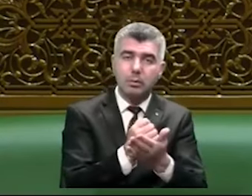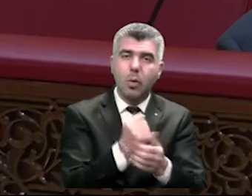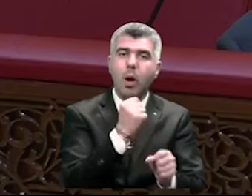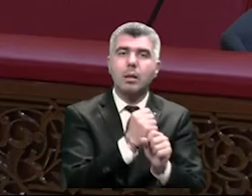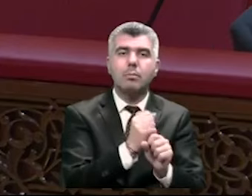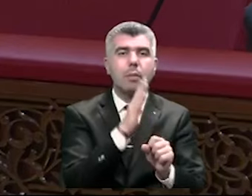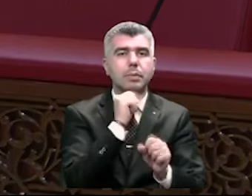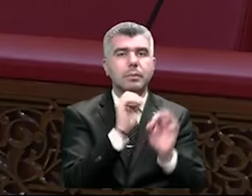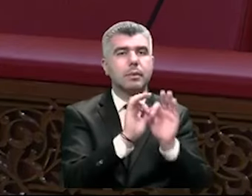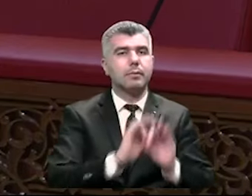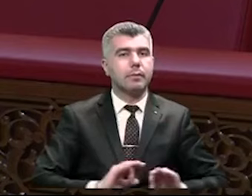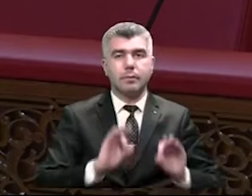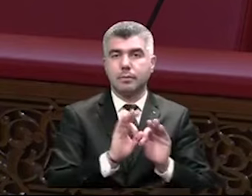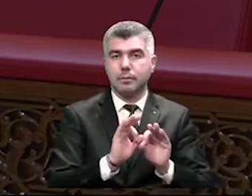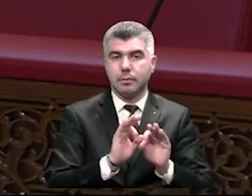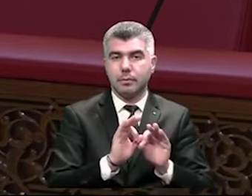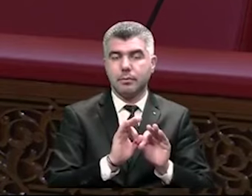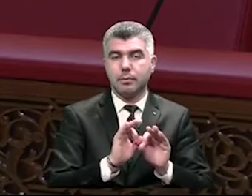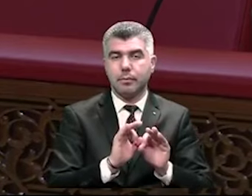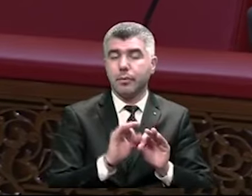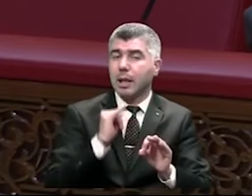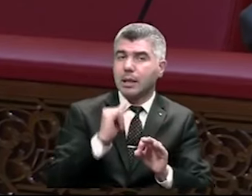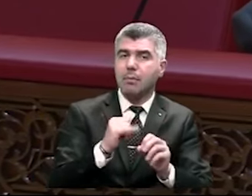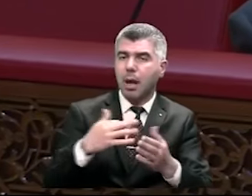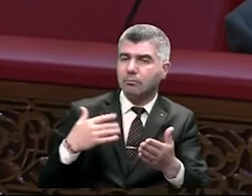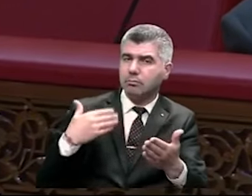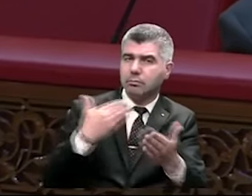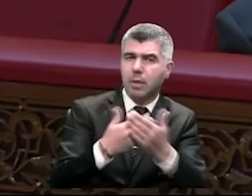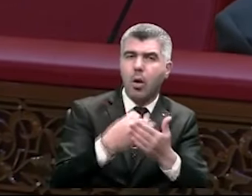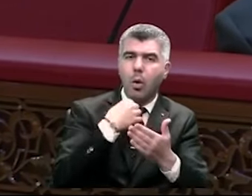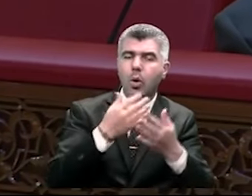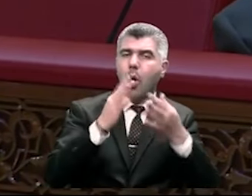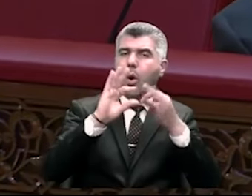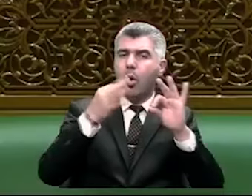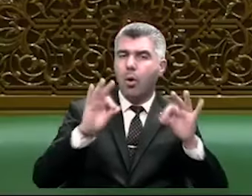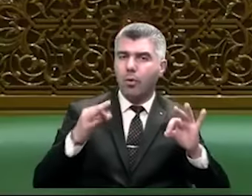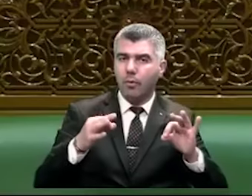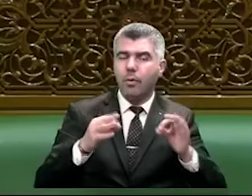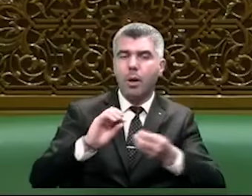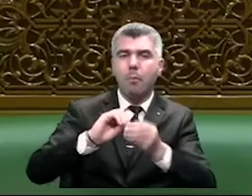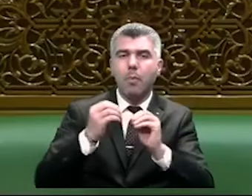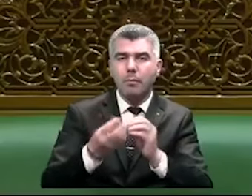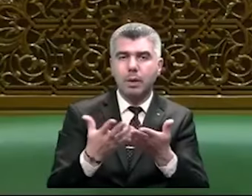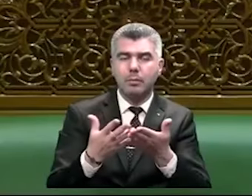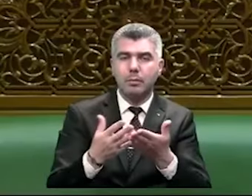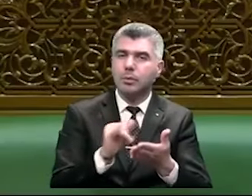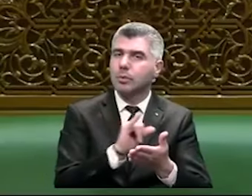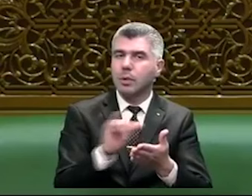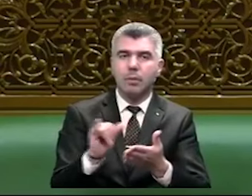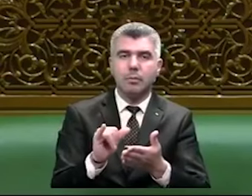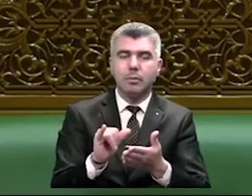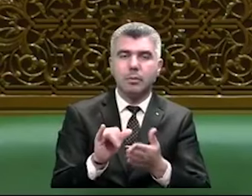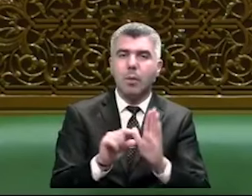الاقتصادي والاجتماعي وكن اعتقدوا انه مهما اطلنا الحديث في هذا الموضوع الاشكال الاشكال الشائك لا يمكن هذا الموضوع